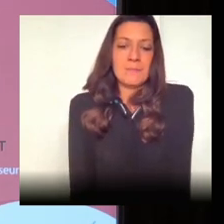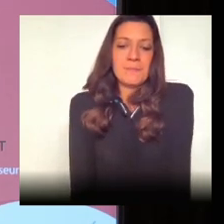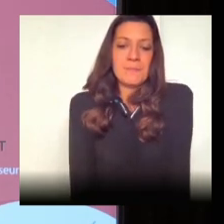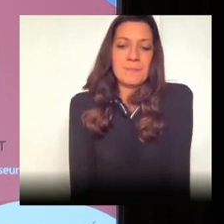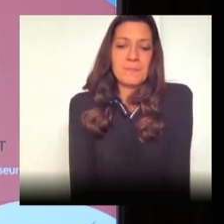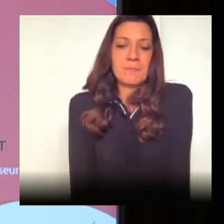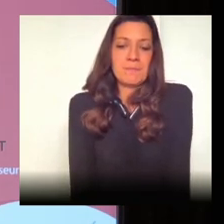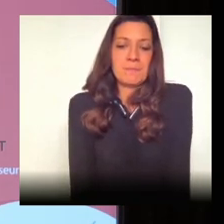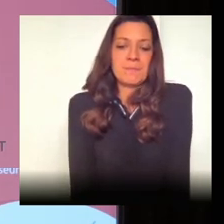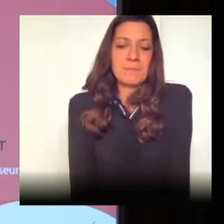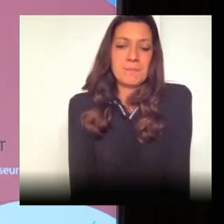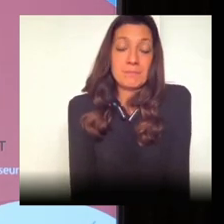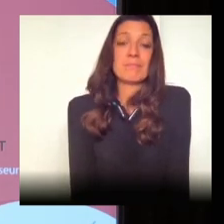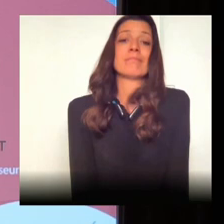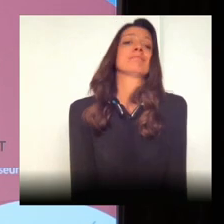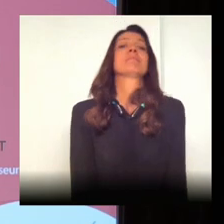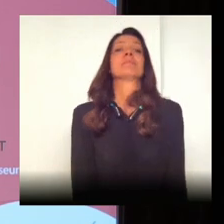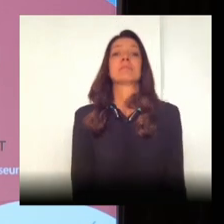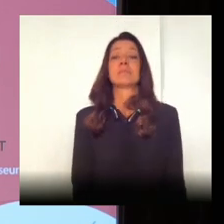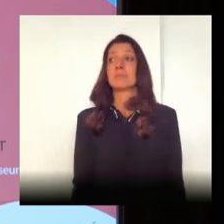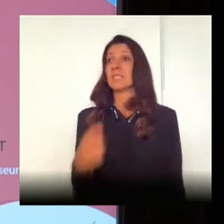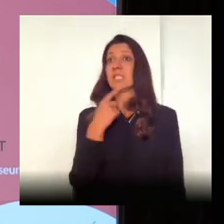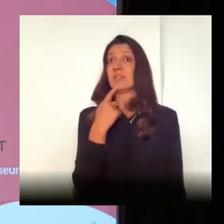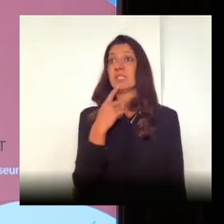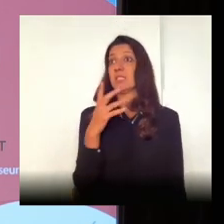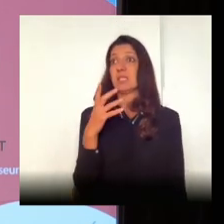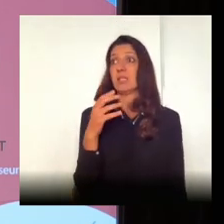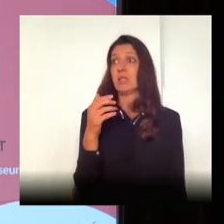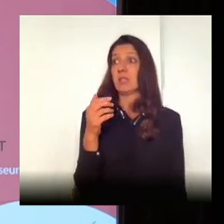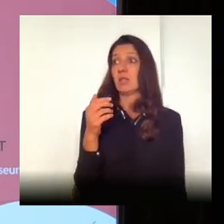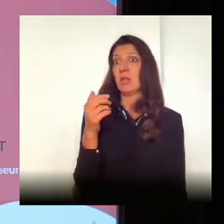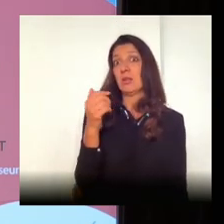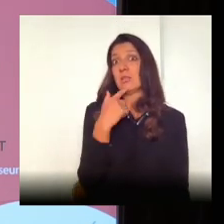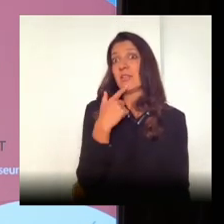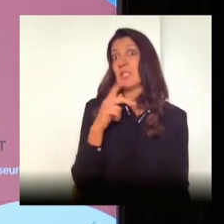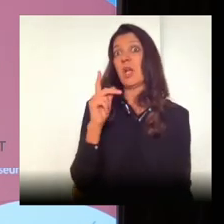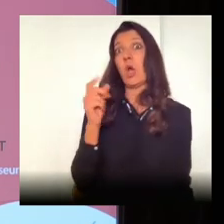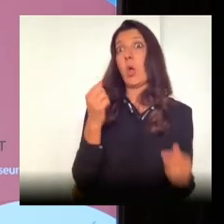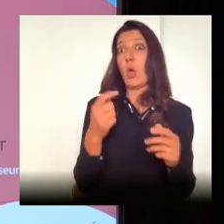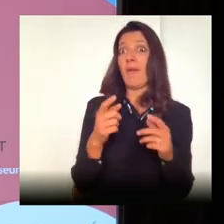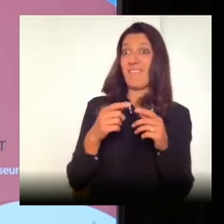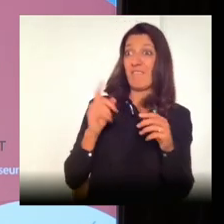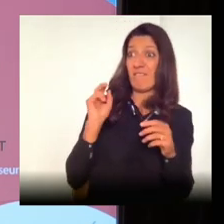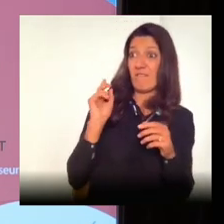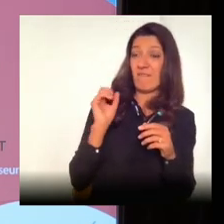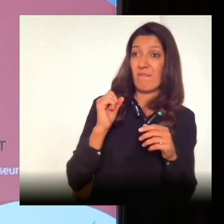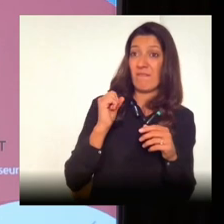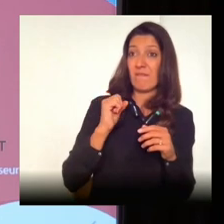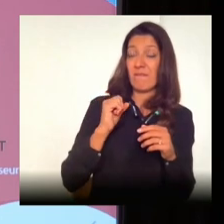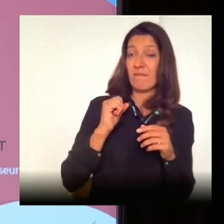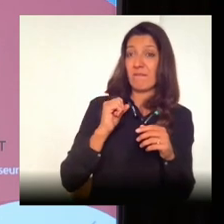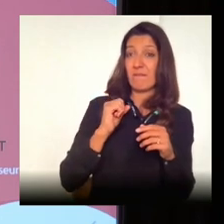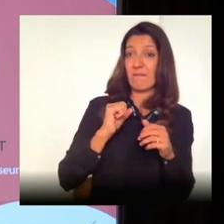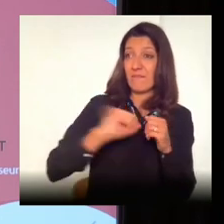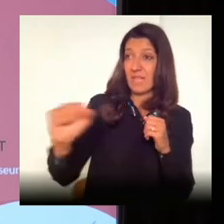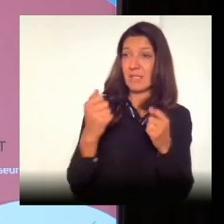En fait, il est bridé à 6 km/h comme tous les pour pouvoir rouler sur les trottoirs. Mais on peut aller, enfin, si on le débride, on peut aller à